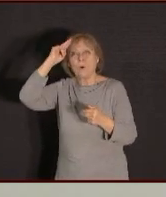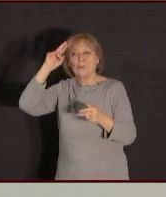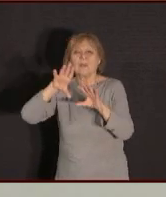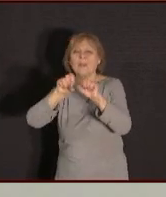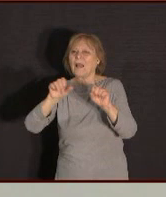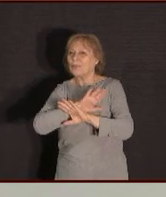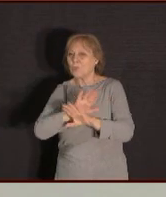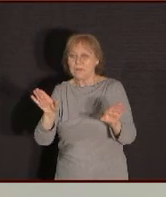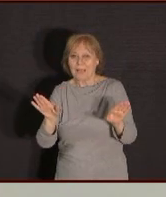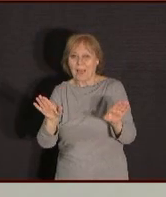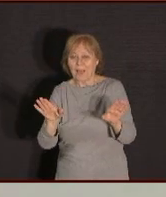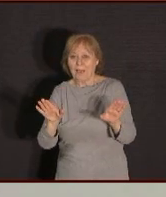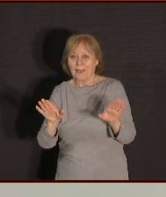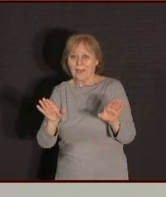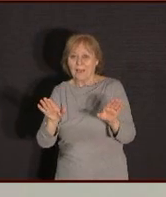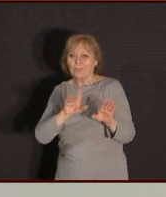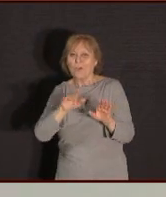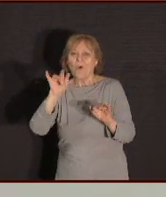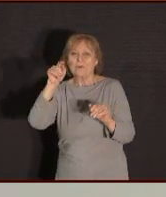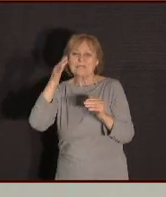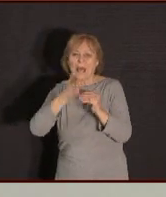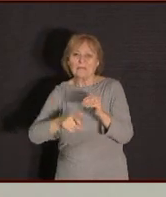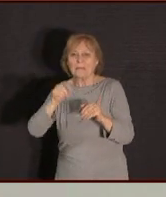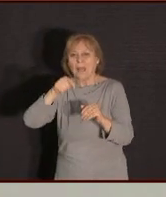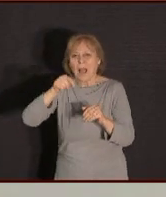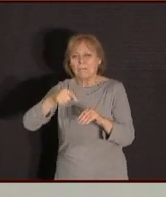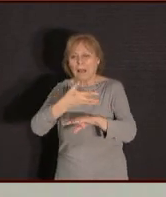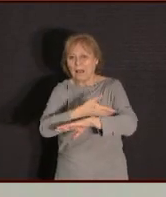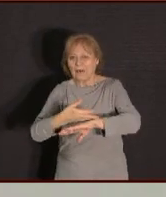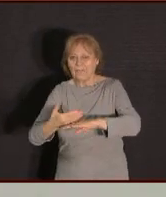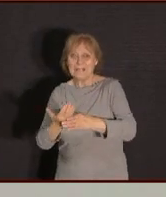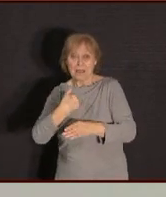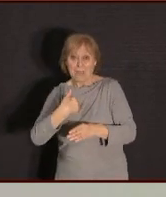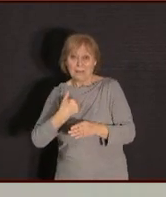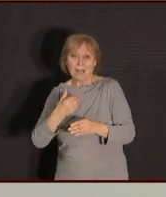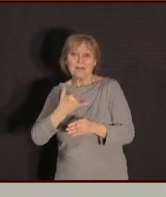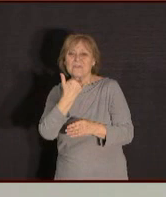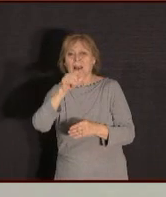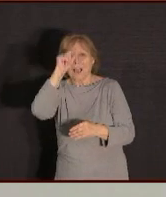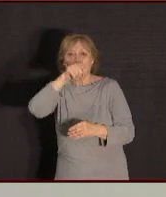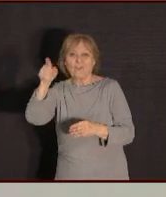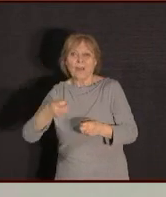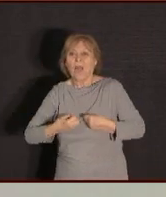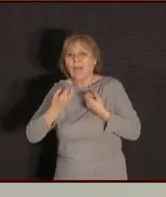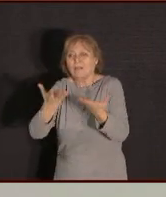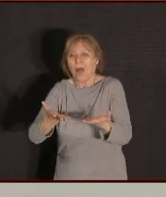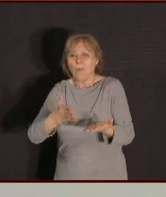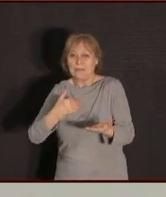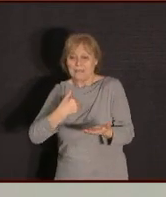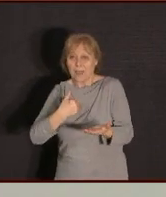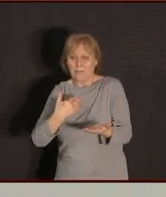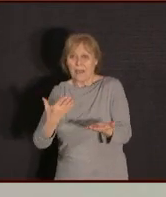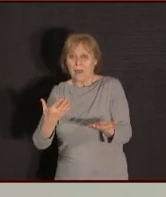vse, do zadnje kaplje krvi, vse zame in za vsakega človeka je dal samega sebe. Daje mi tudi